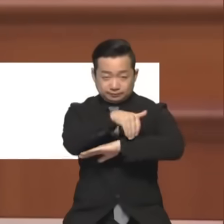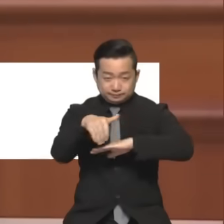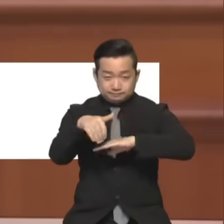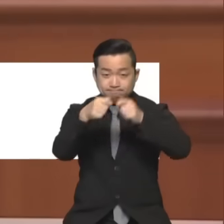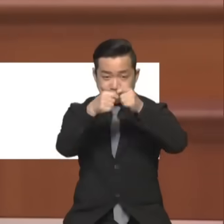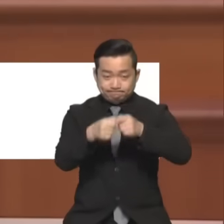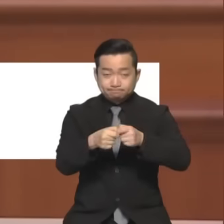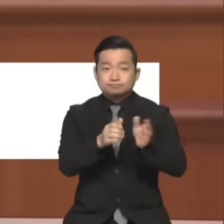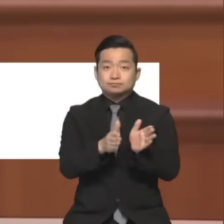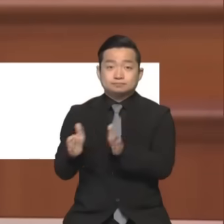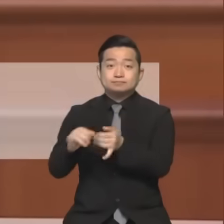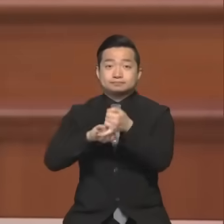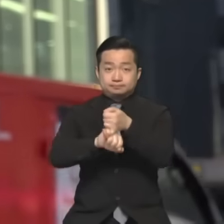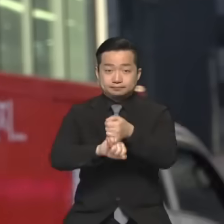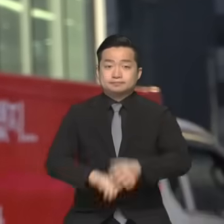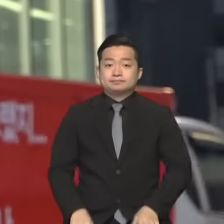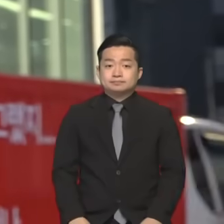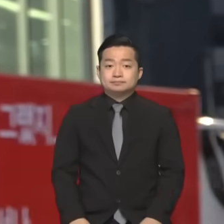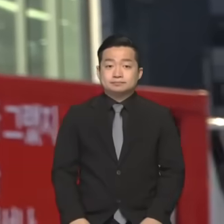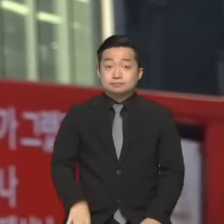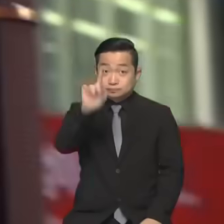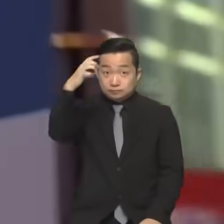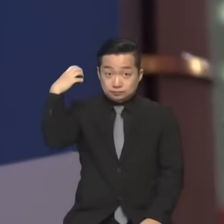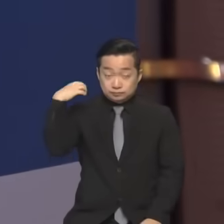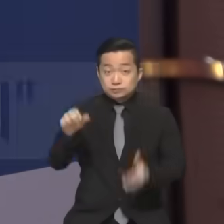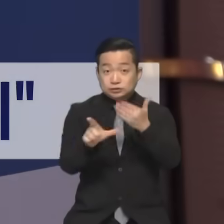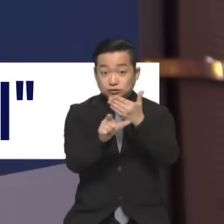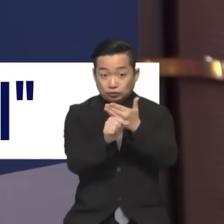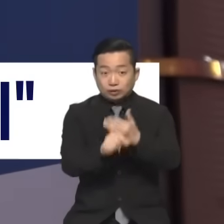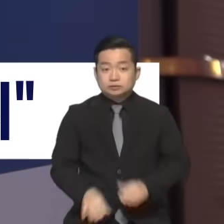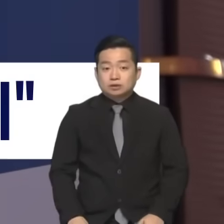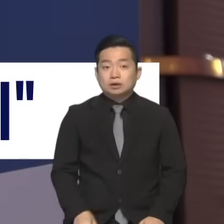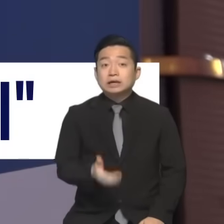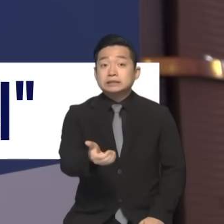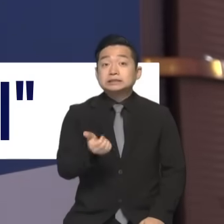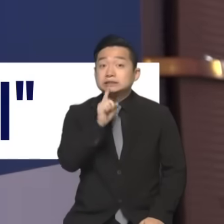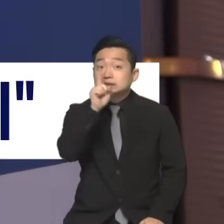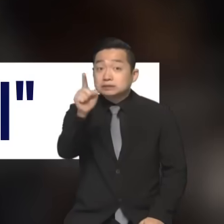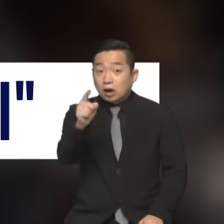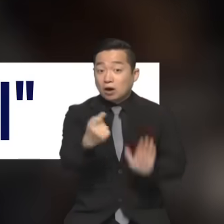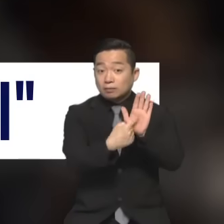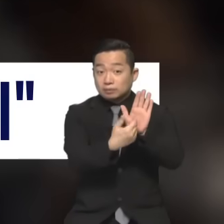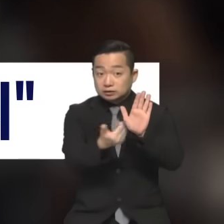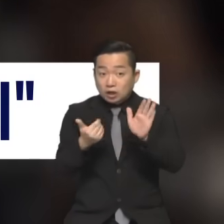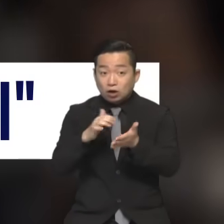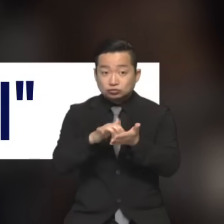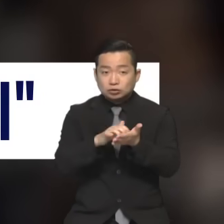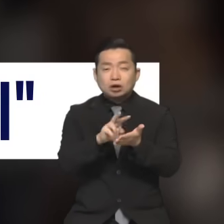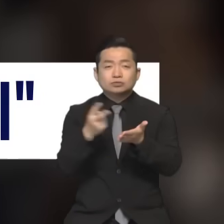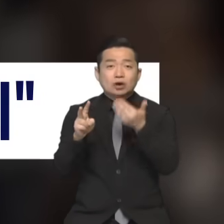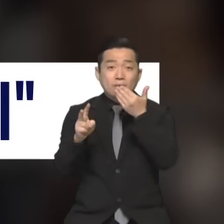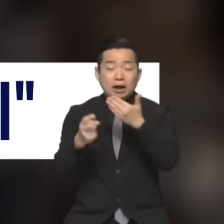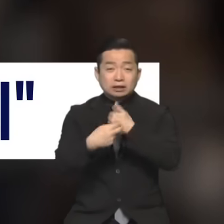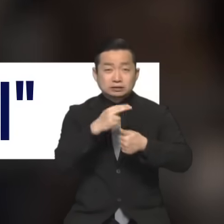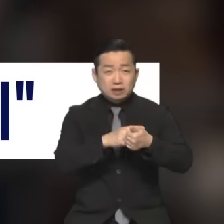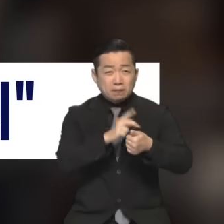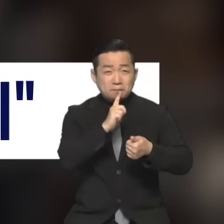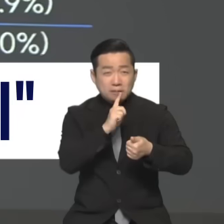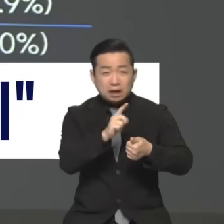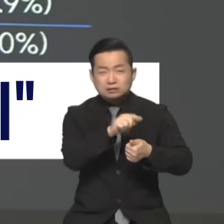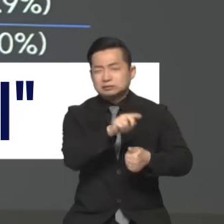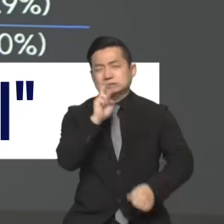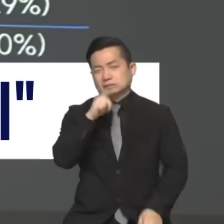빈틈없이 준비하겠습니다. 정부는 9월 수시 모집 전까지 의대 증원 규모를 바꿀 수 있다는 의사들의 주장은 사실이